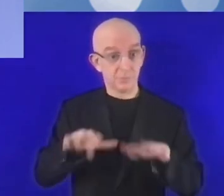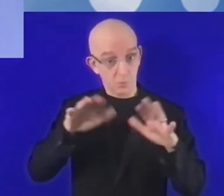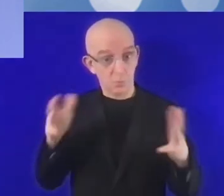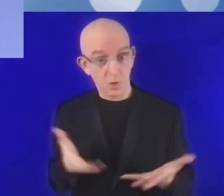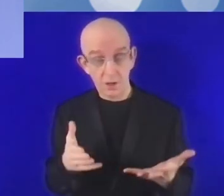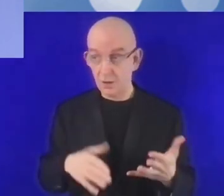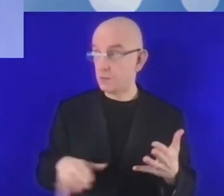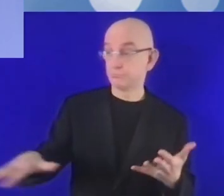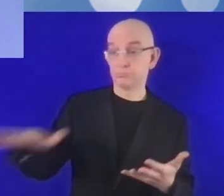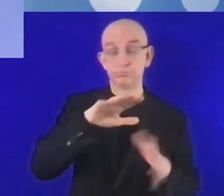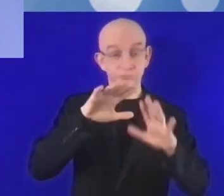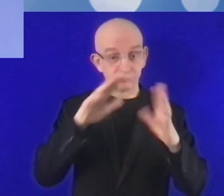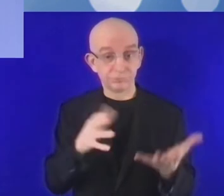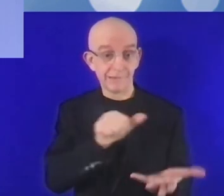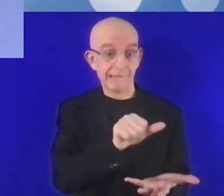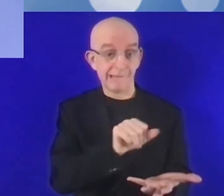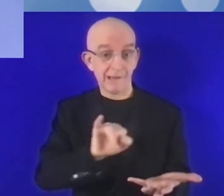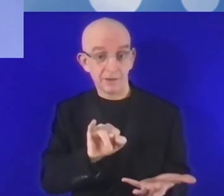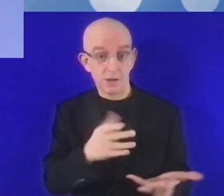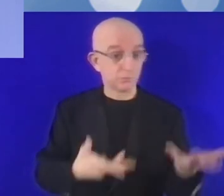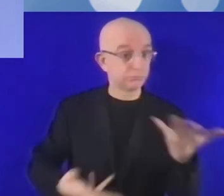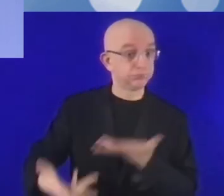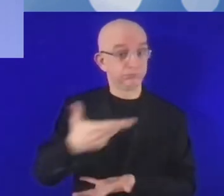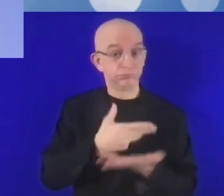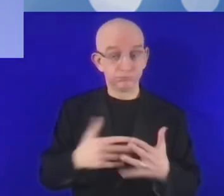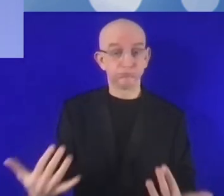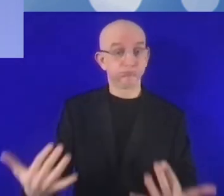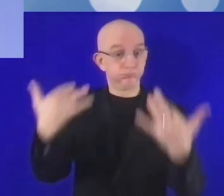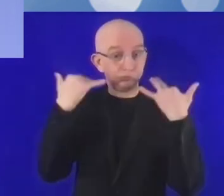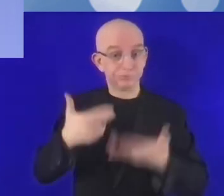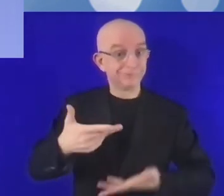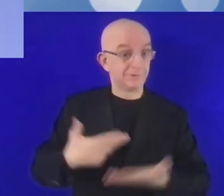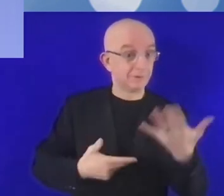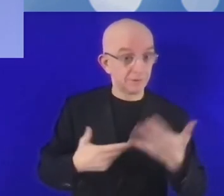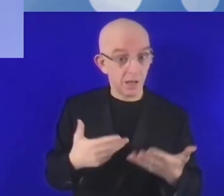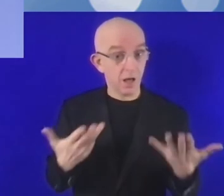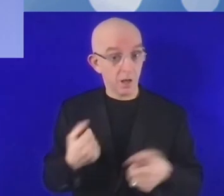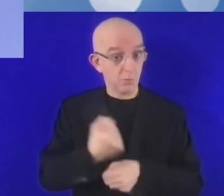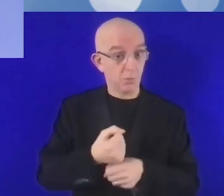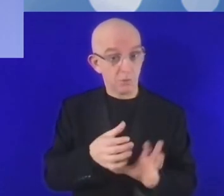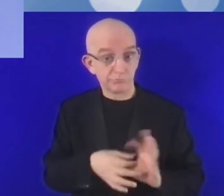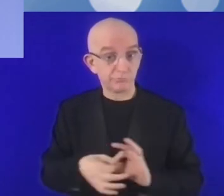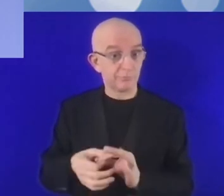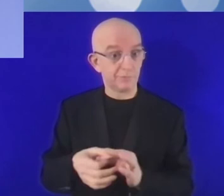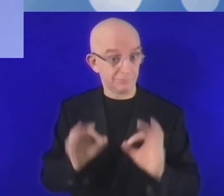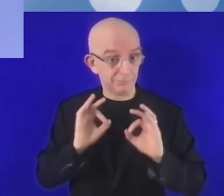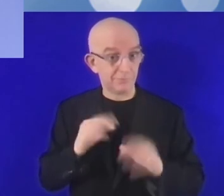digne dans ce monde plein de technologies, ou est-ce que quelque part l'homme s'est-il perdu? Nous devons le